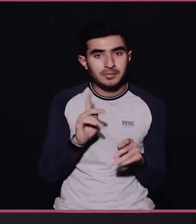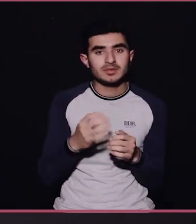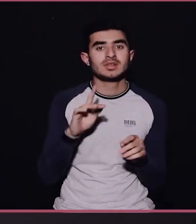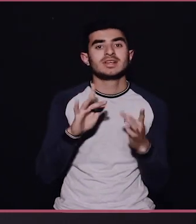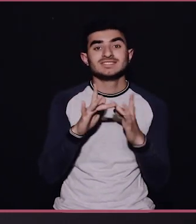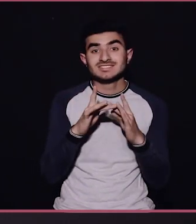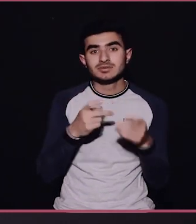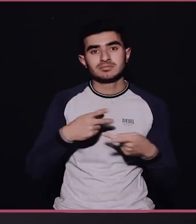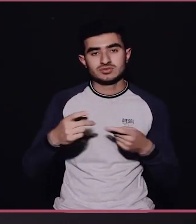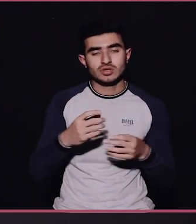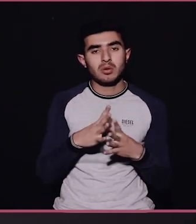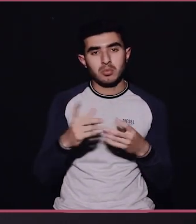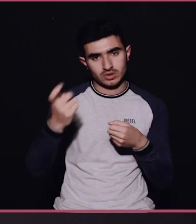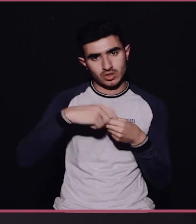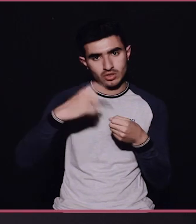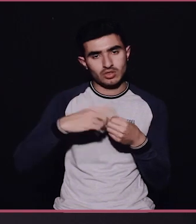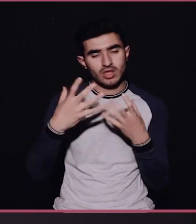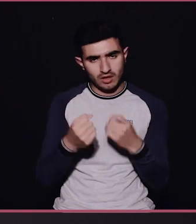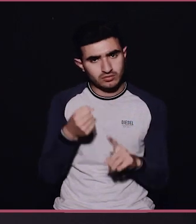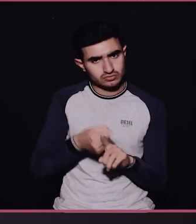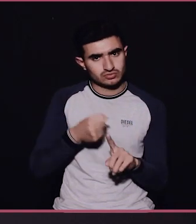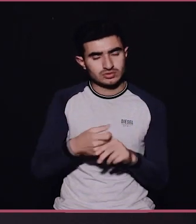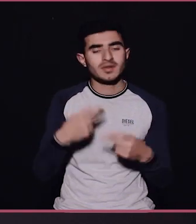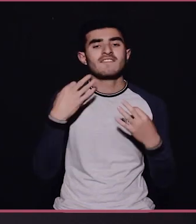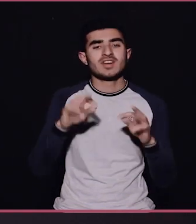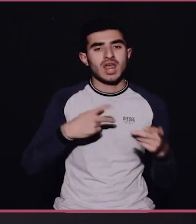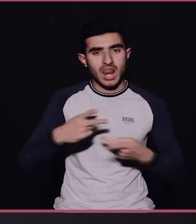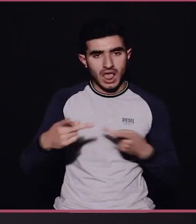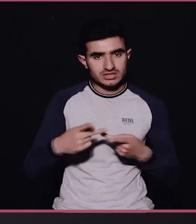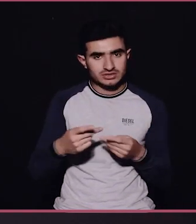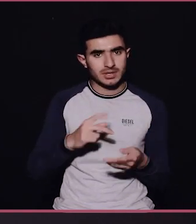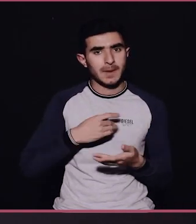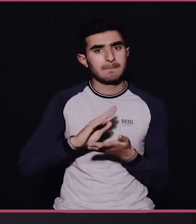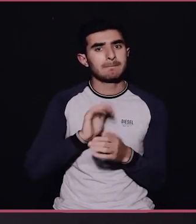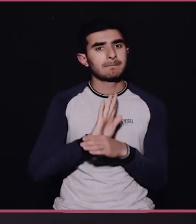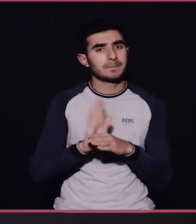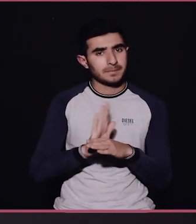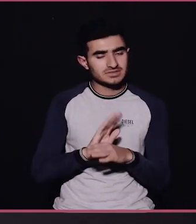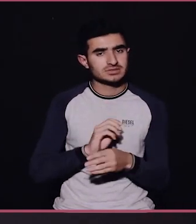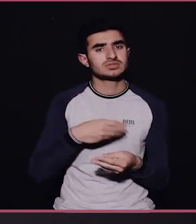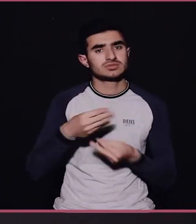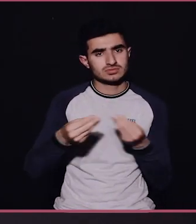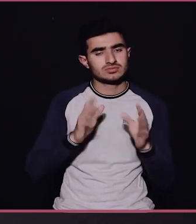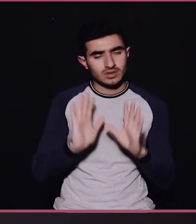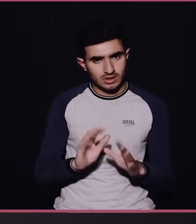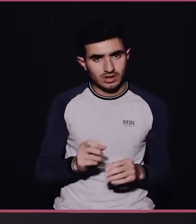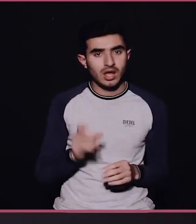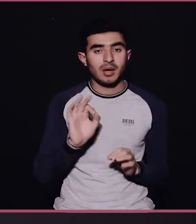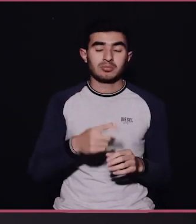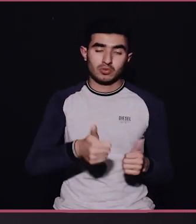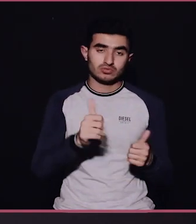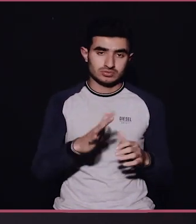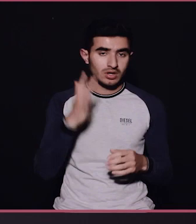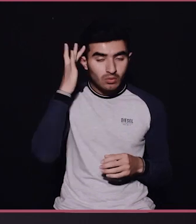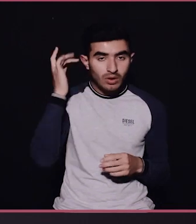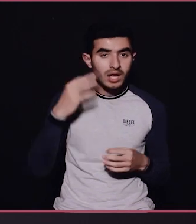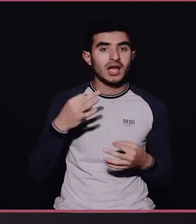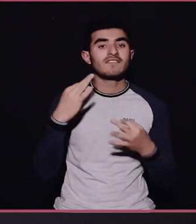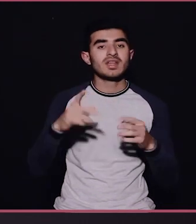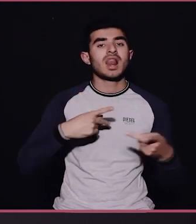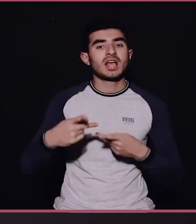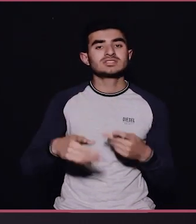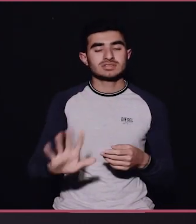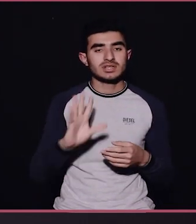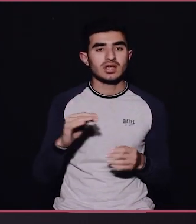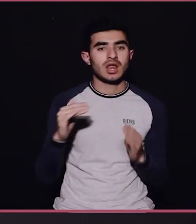سالڈ کام کیا. اس کی وجہ سے وی سی مور اینڈ مور پیپل گریویٹیٹنگ ٹورڈز ای کامرس. وی سی مور اینڈ مور پیپل گریویٹیٹنگ ٹورڈز فری لانسنگ وچ